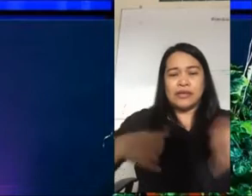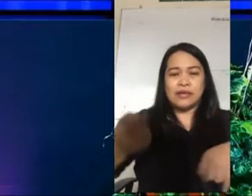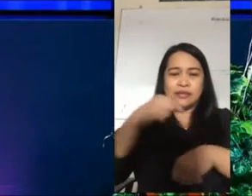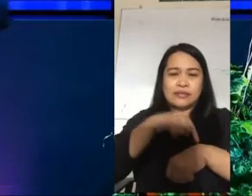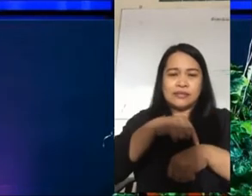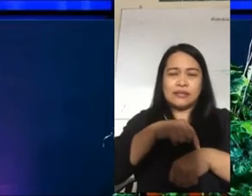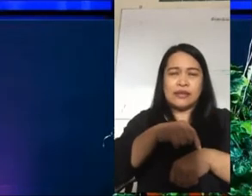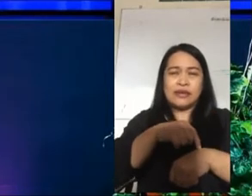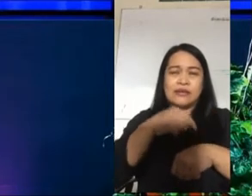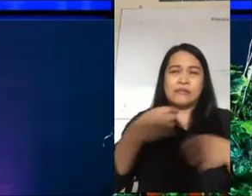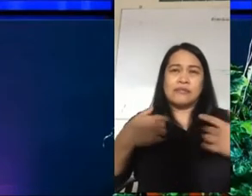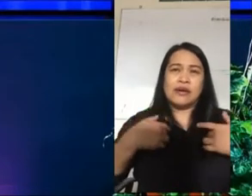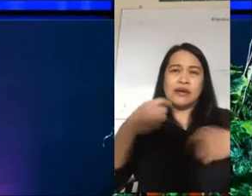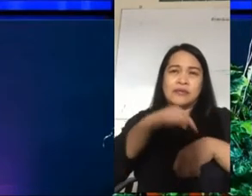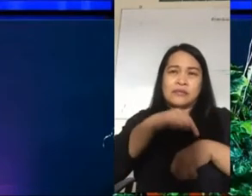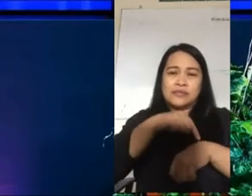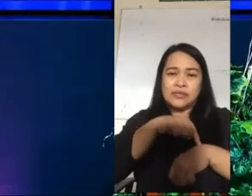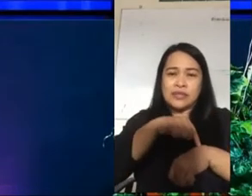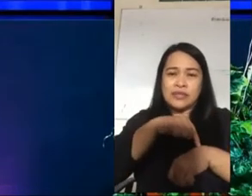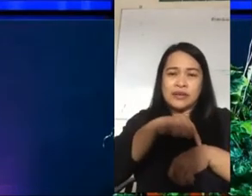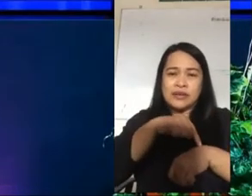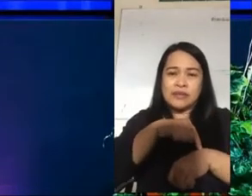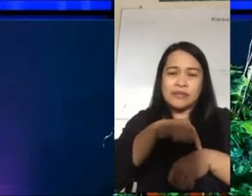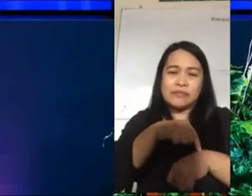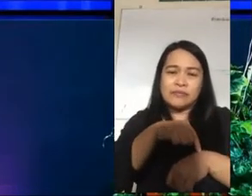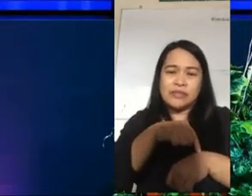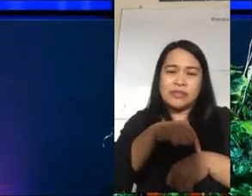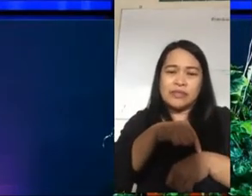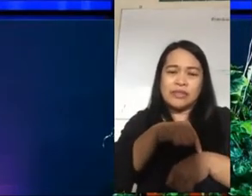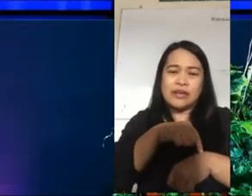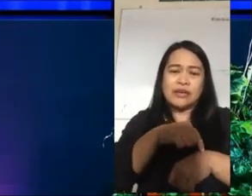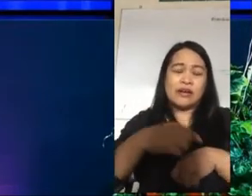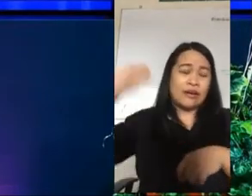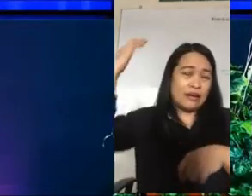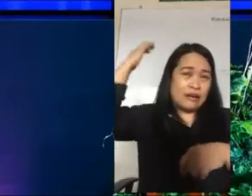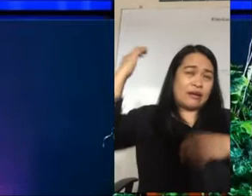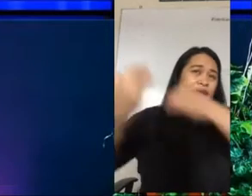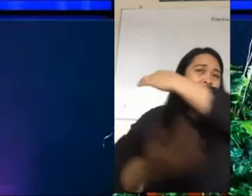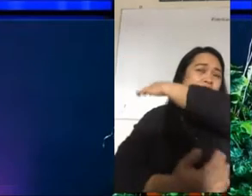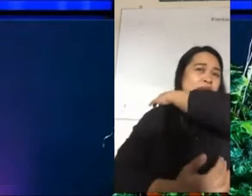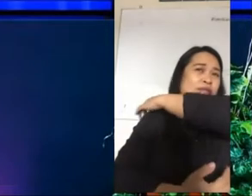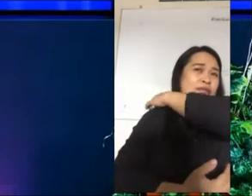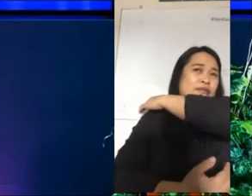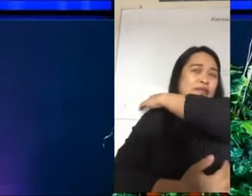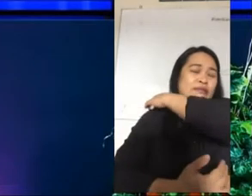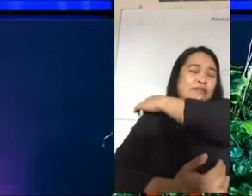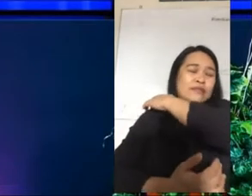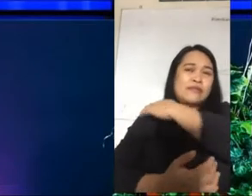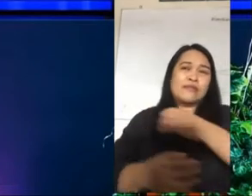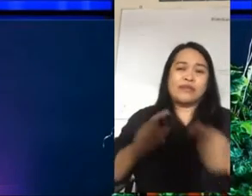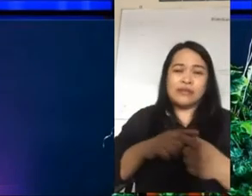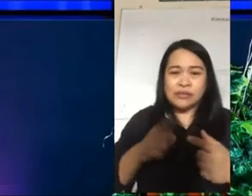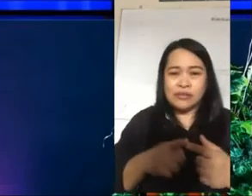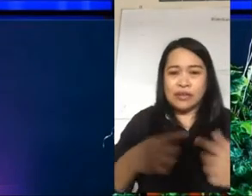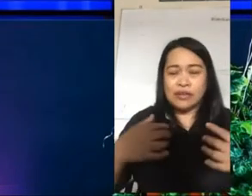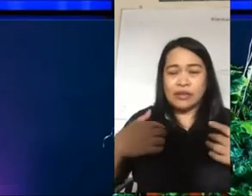kailangan na laruan malapit sa kanilang higaan, dahil pagka hindi mo itinabi ang kanyang paboritong laruan, naku